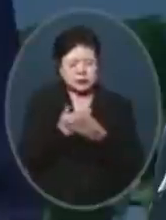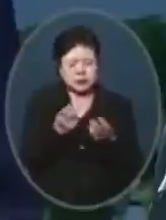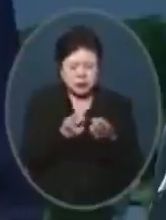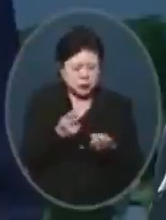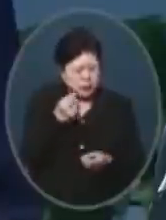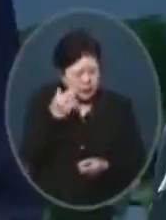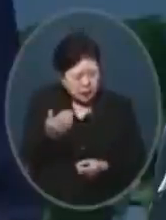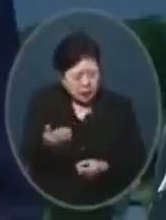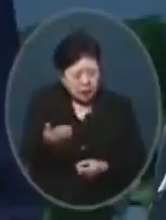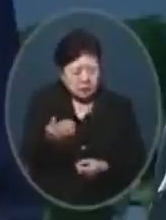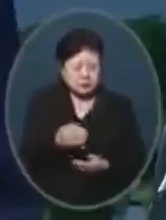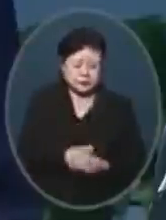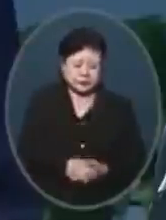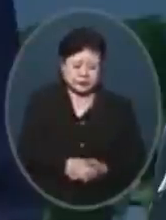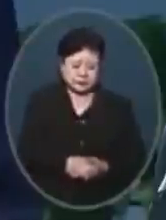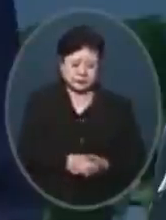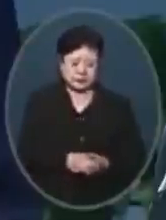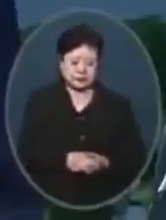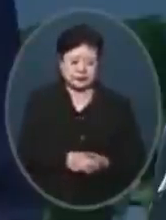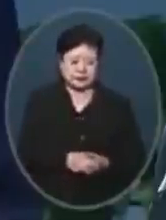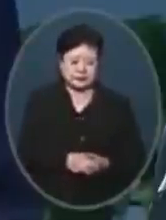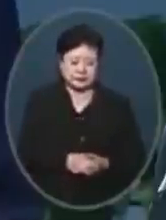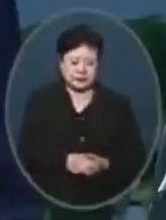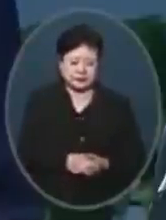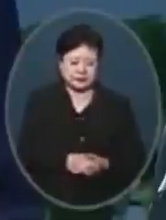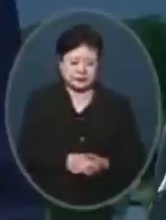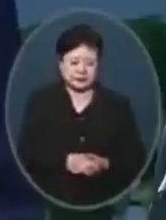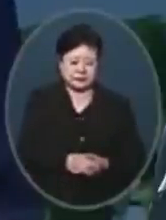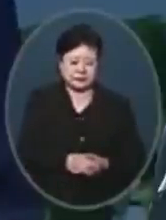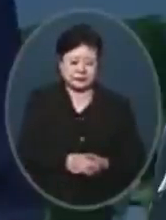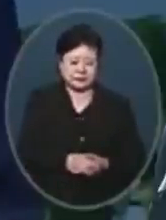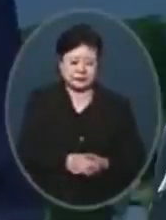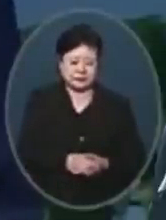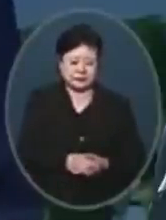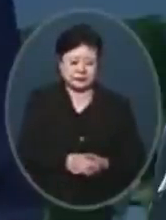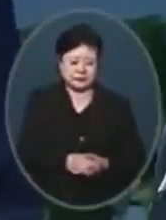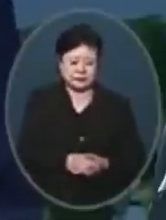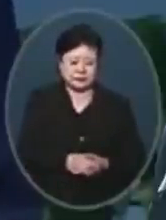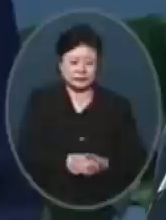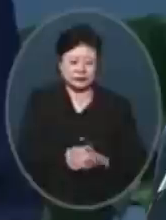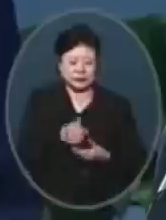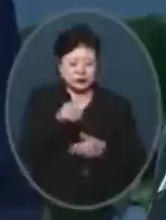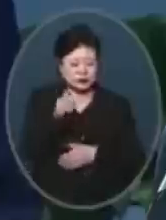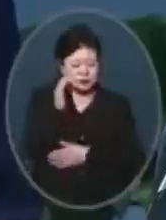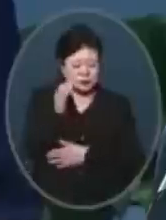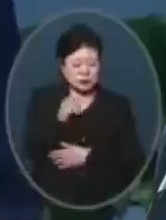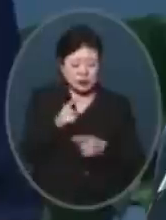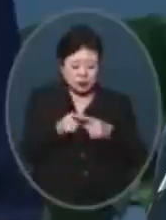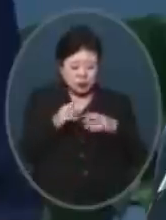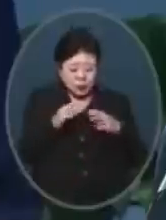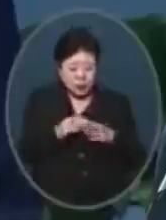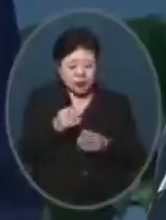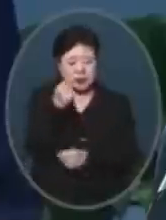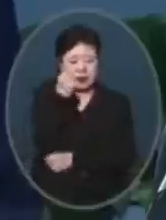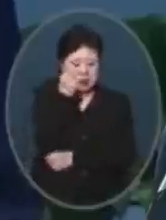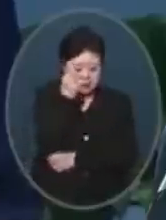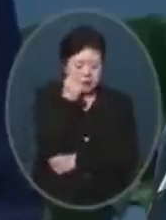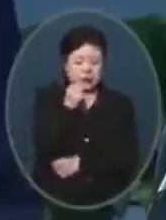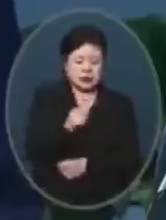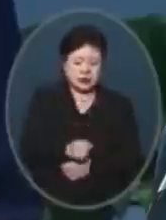발전하냐 저는 저를 늘 말합니다. 목회해야 할 때 교회가 근본에